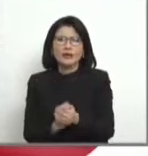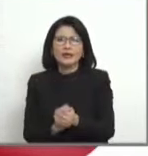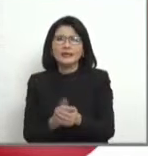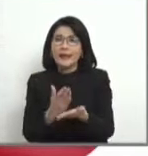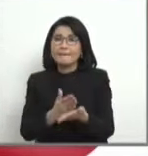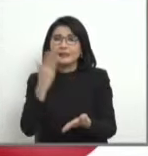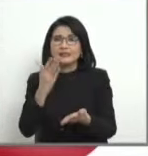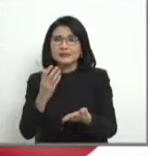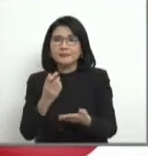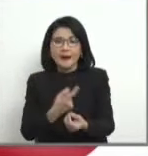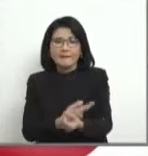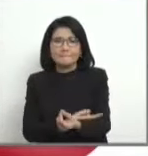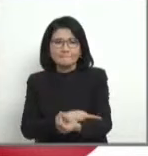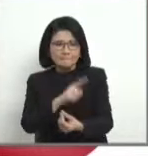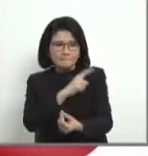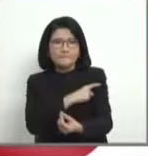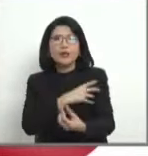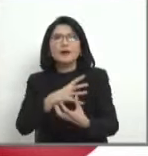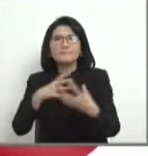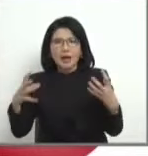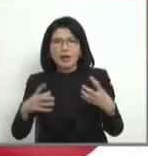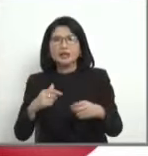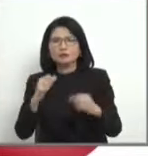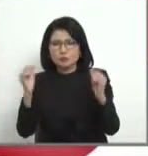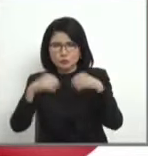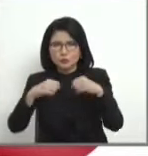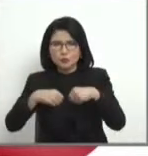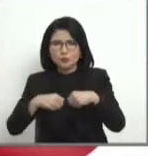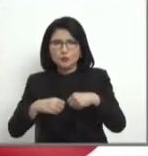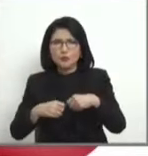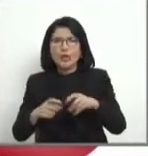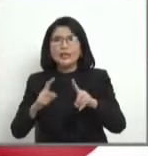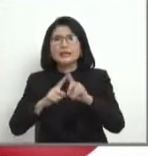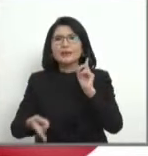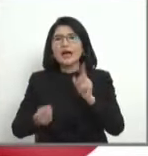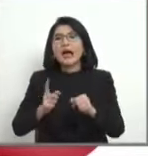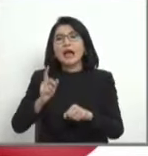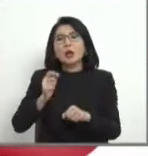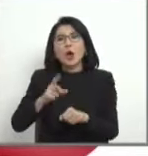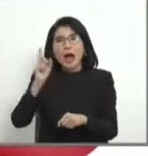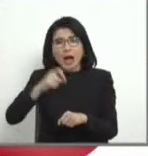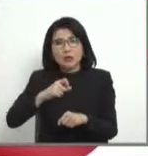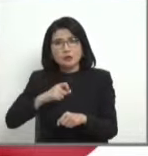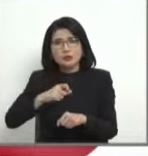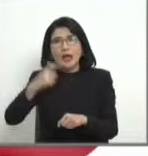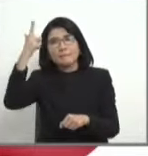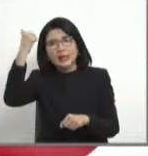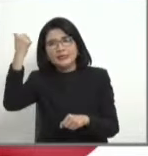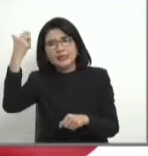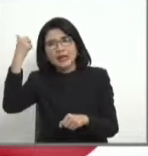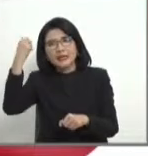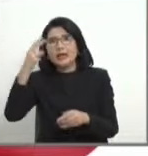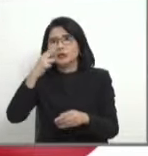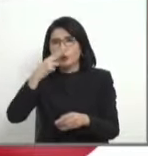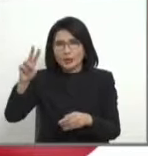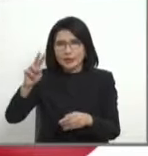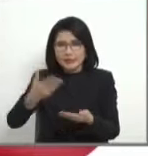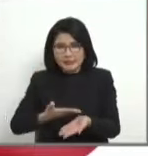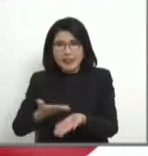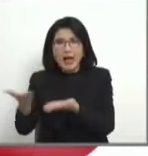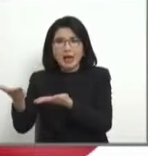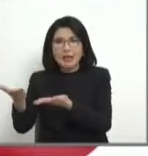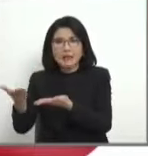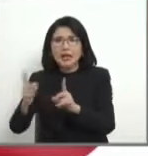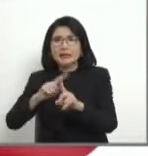pengembangan kompetensinya setuju Pak. Dan bila memang diharuskan untuk belajar ke luar negeri, maka go ahead. Tapi